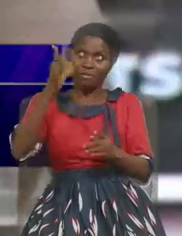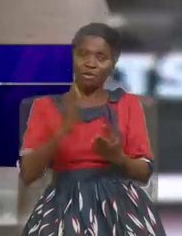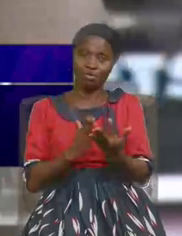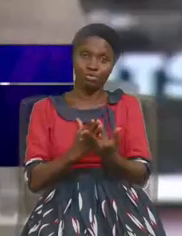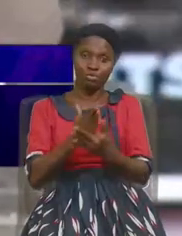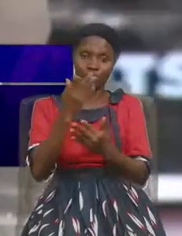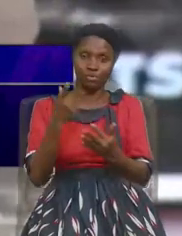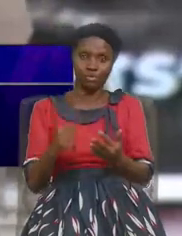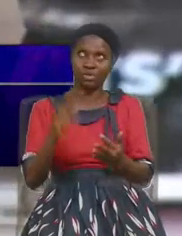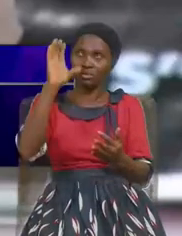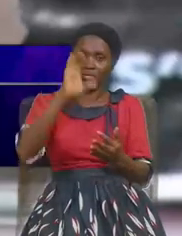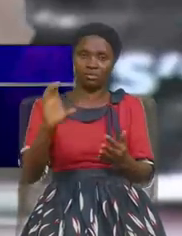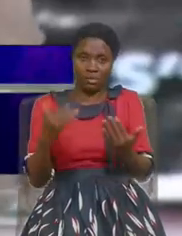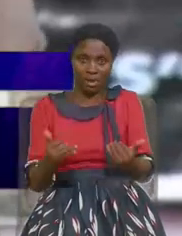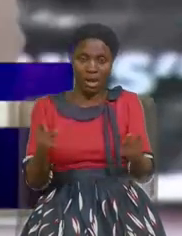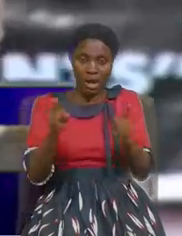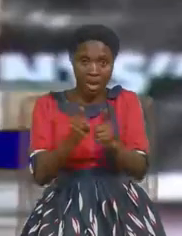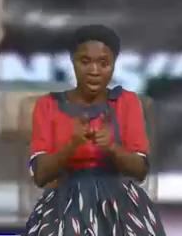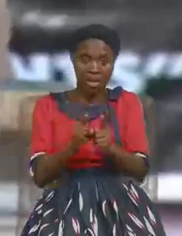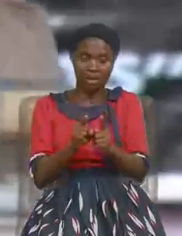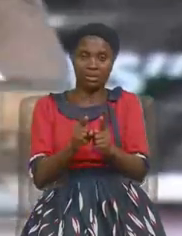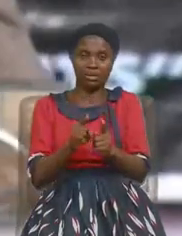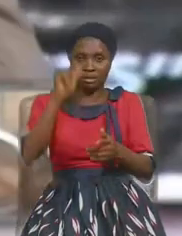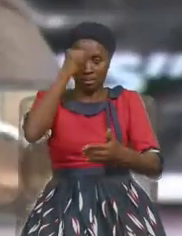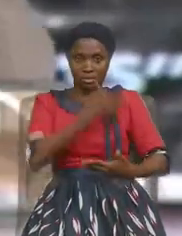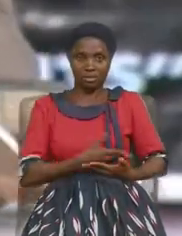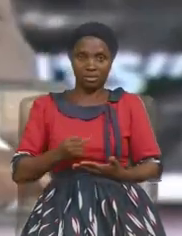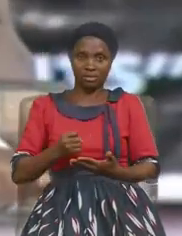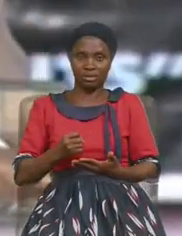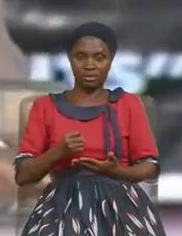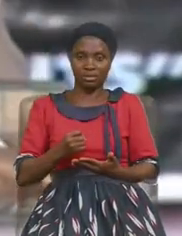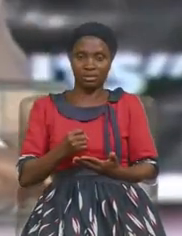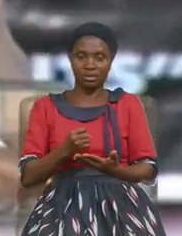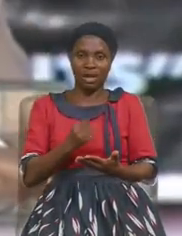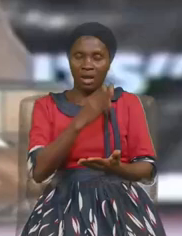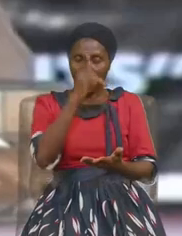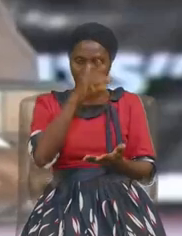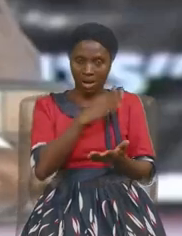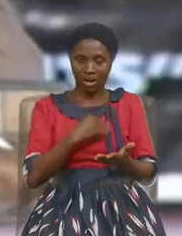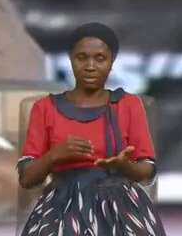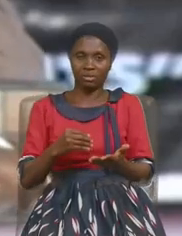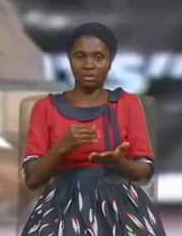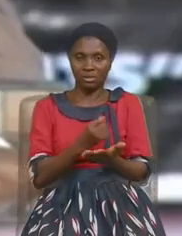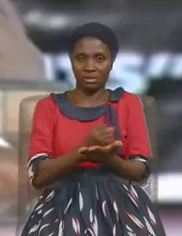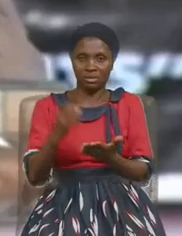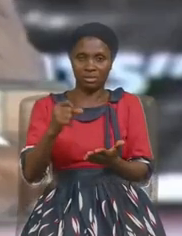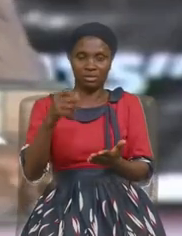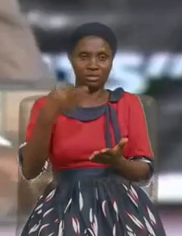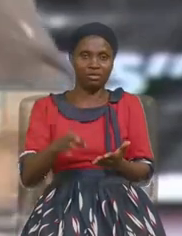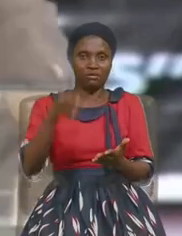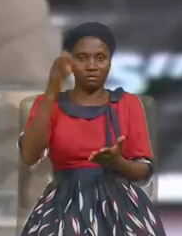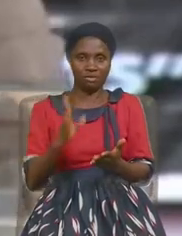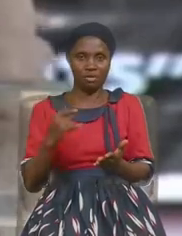comme enfants de Dieu, comme saints de Dieu, nous venons à lui. et il nous donne